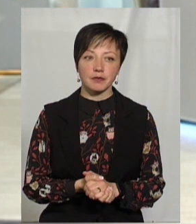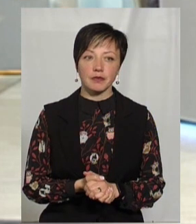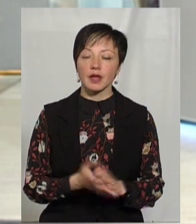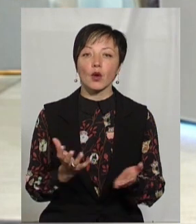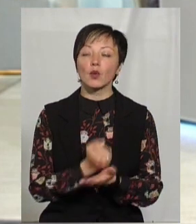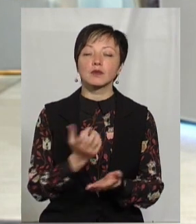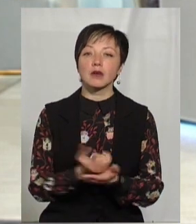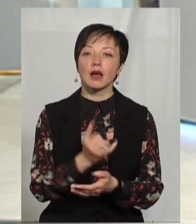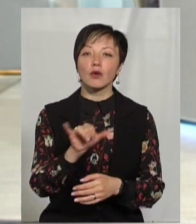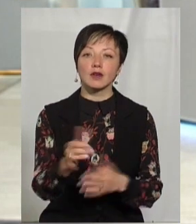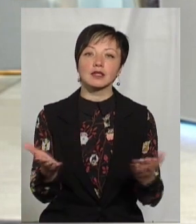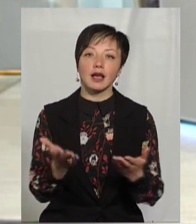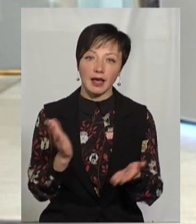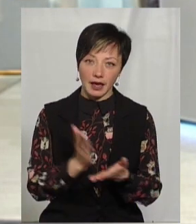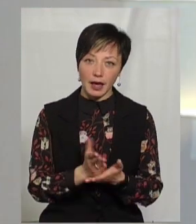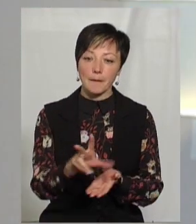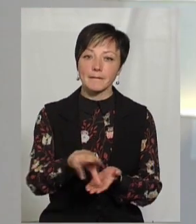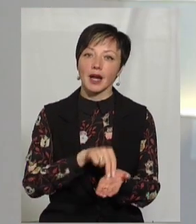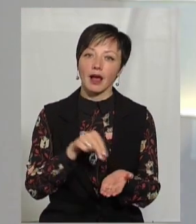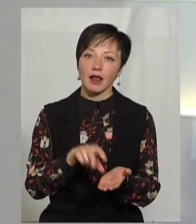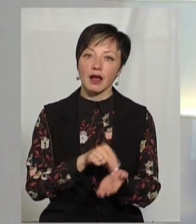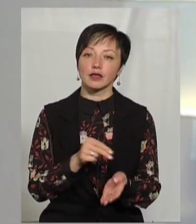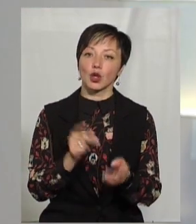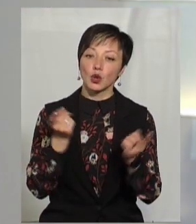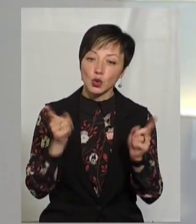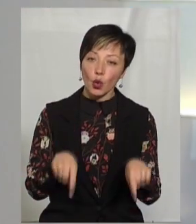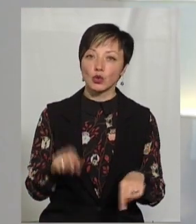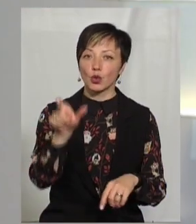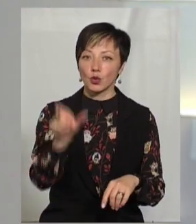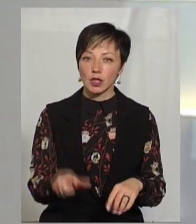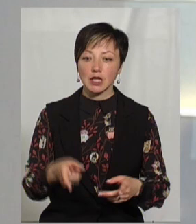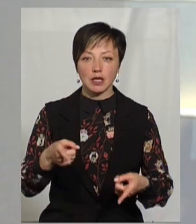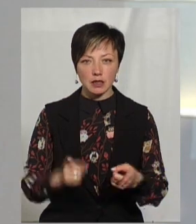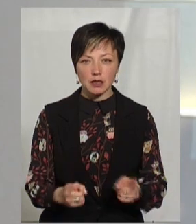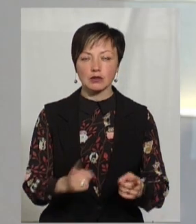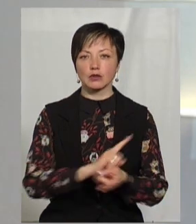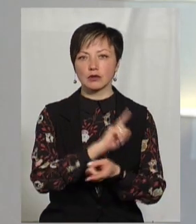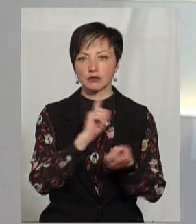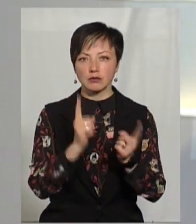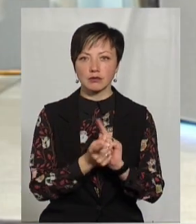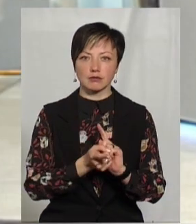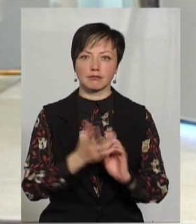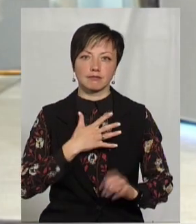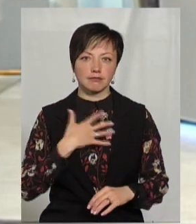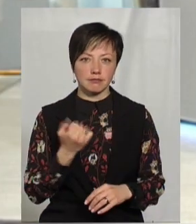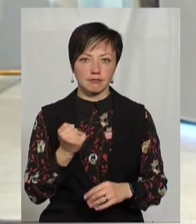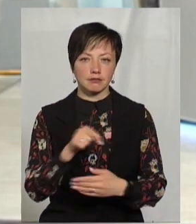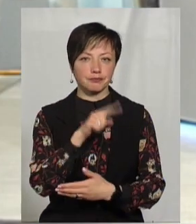Які успіхи? Є якісь приклади того, що людина дійсно, як кажуть, взялася за